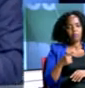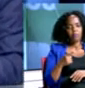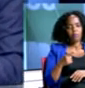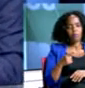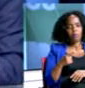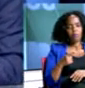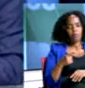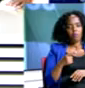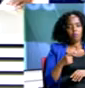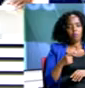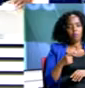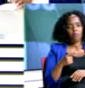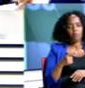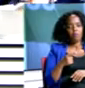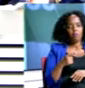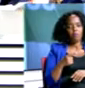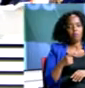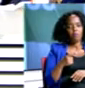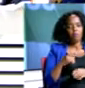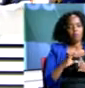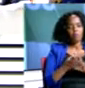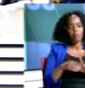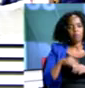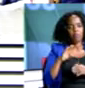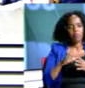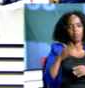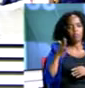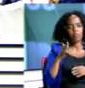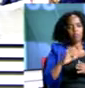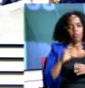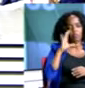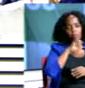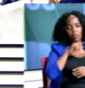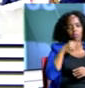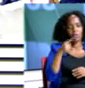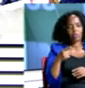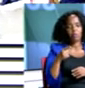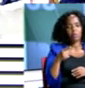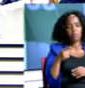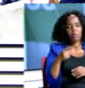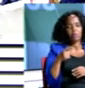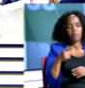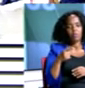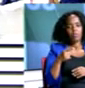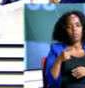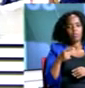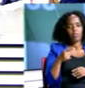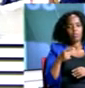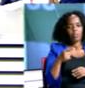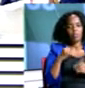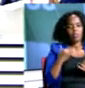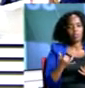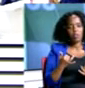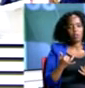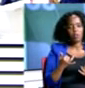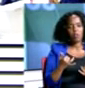Tole mee asuma dabarsiti inni ba'ee istiidiyoodhaan fakkaata itti xumurreetti adeemnu. Haa ta'u egaa